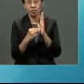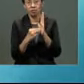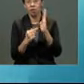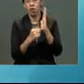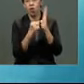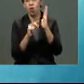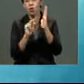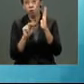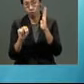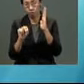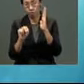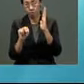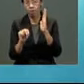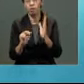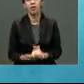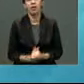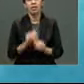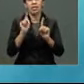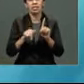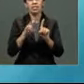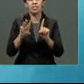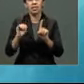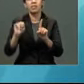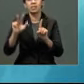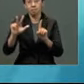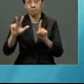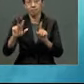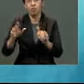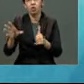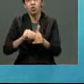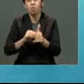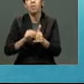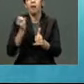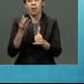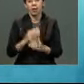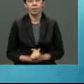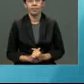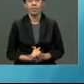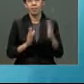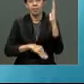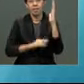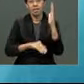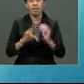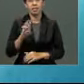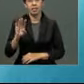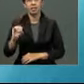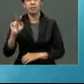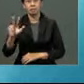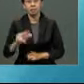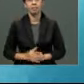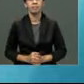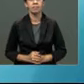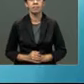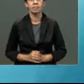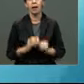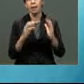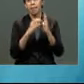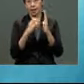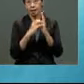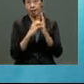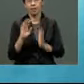ทบุรีก็ยังสูงสุดนะครับ 1,743 นะครับตามด้วยภาคใต้743แล้วก็ภาคกล